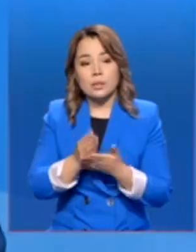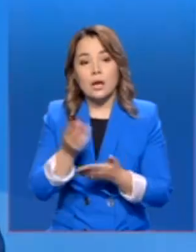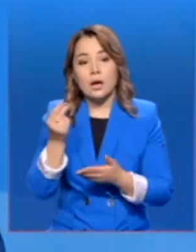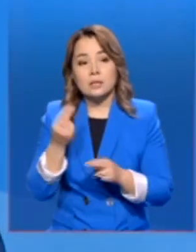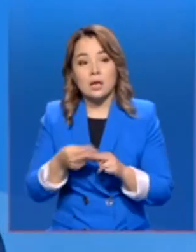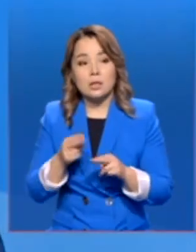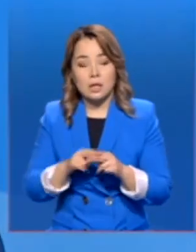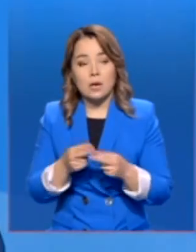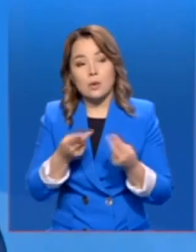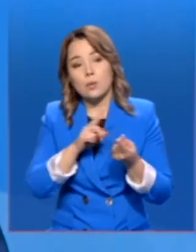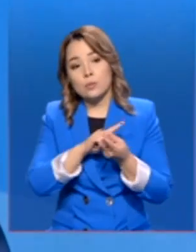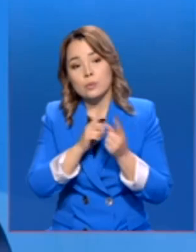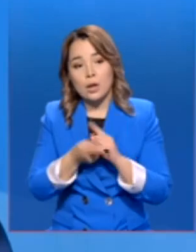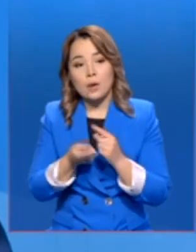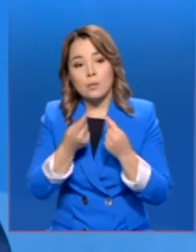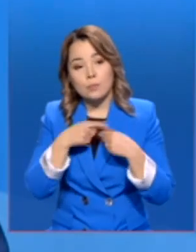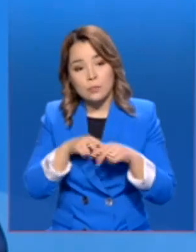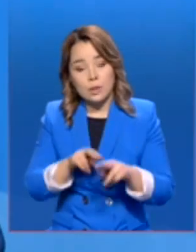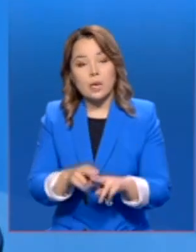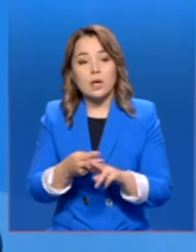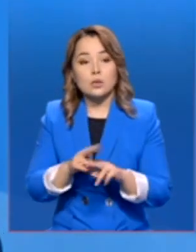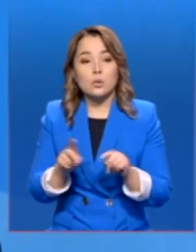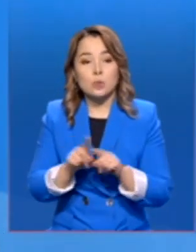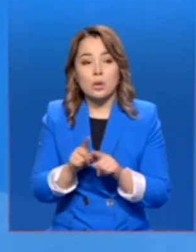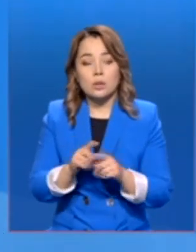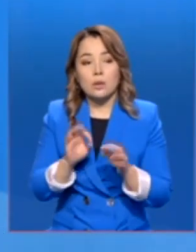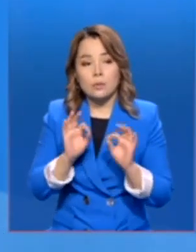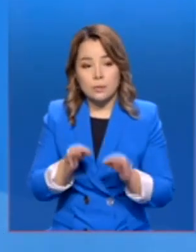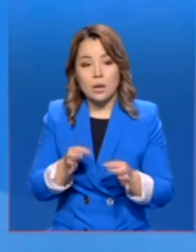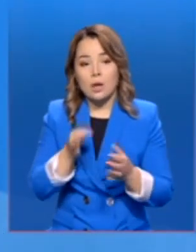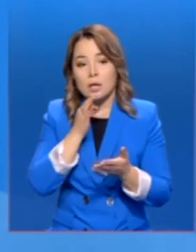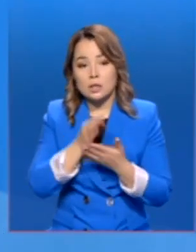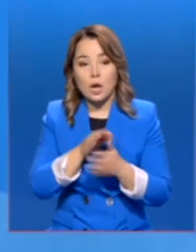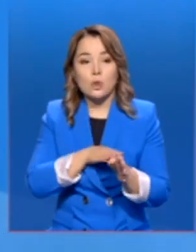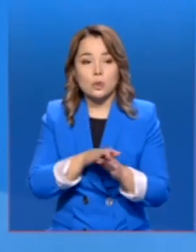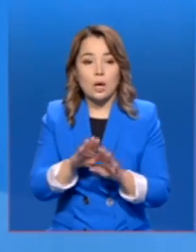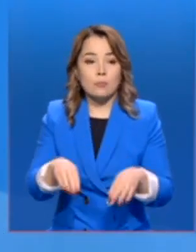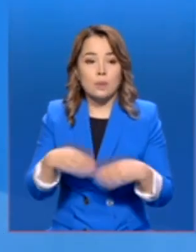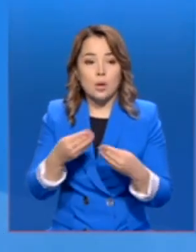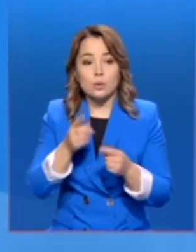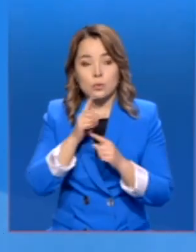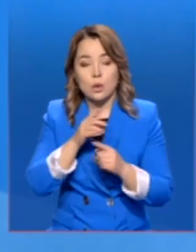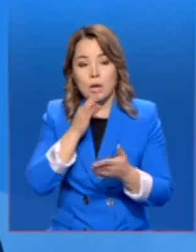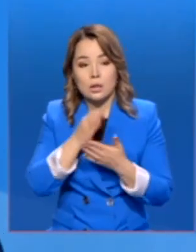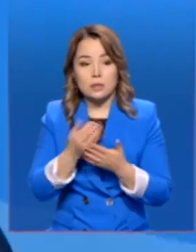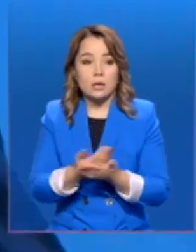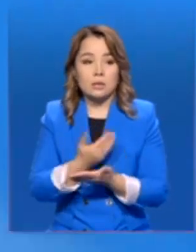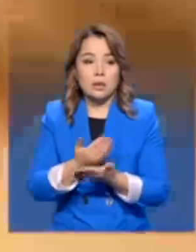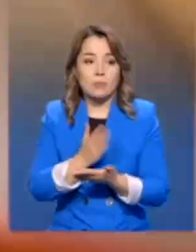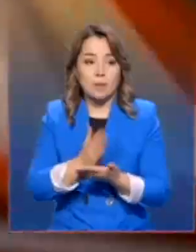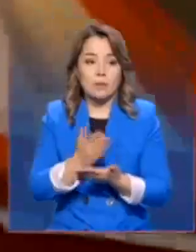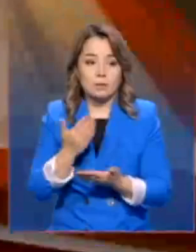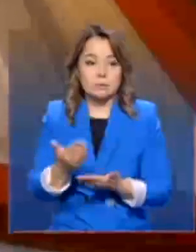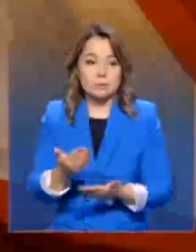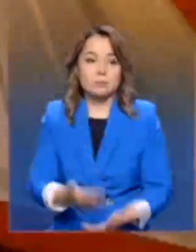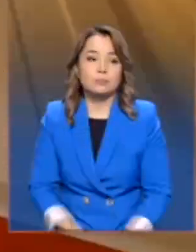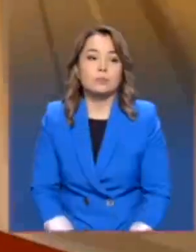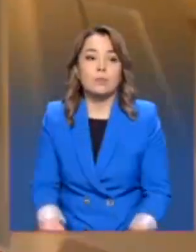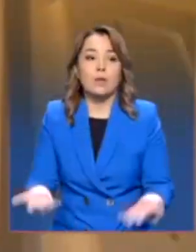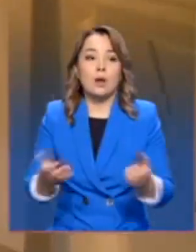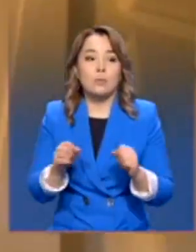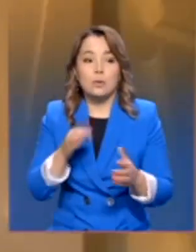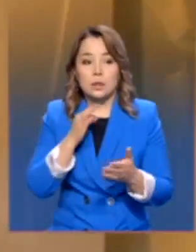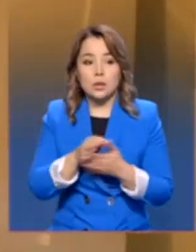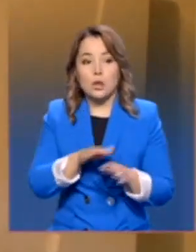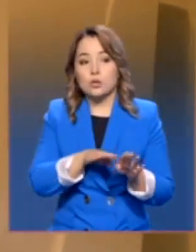ақысы периодын өтеді. Бұның бәрі отчеттары ол ипалар толықта бермейді ма деп ойлаған жайымыз бар. Қалай болғанда